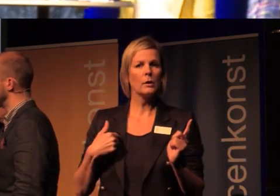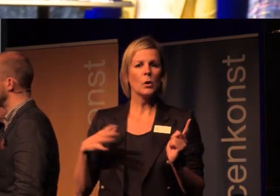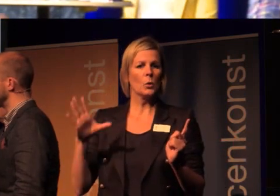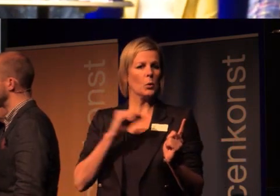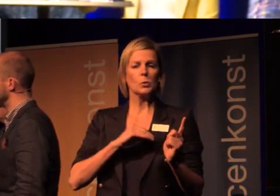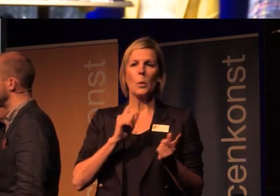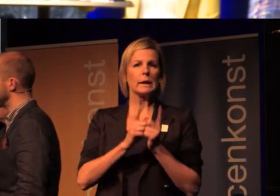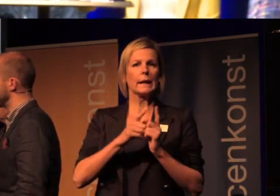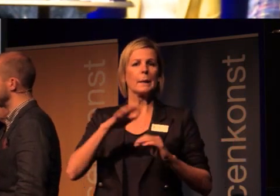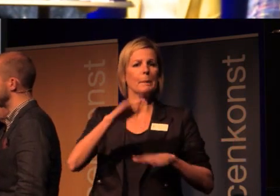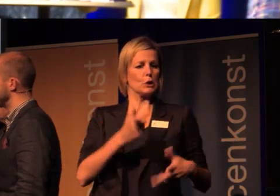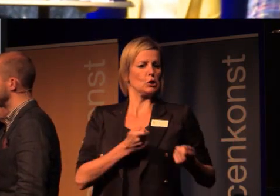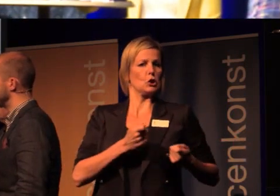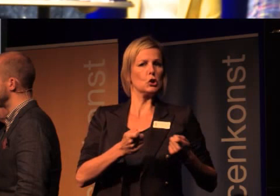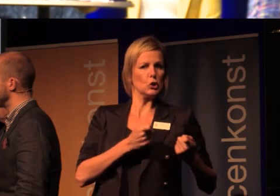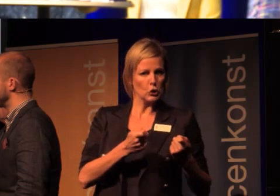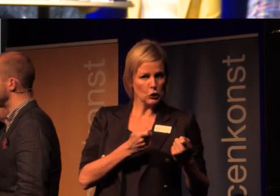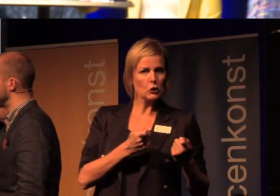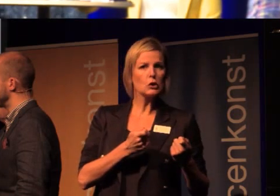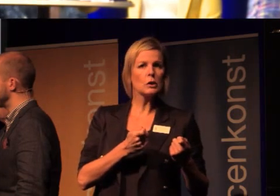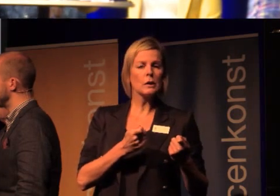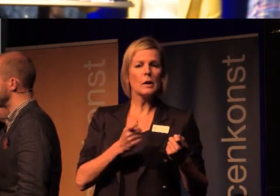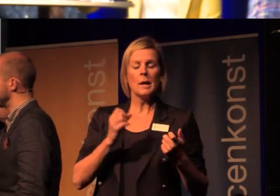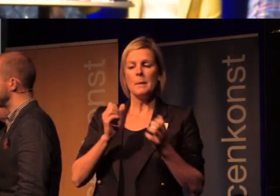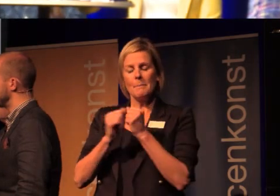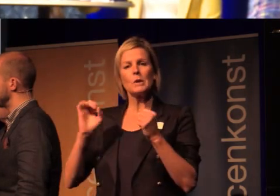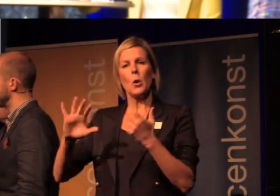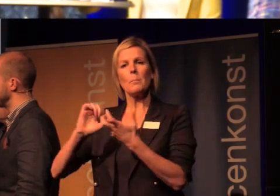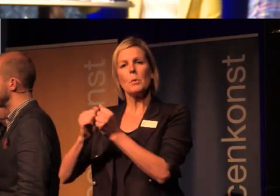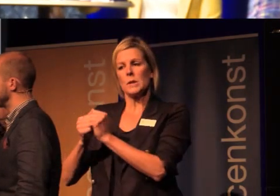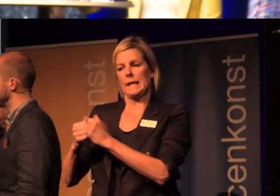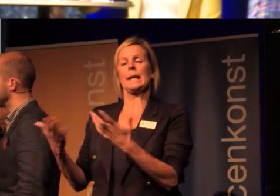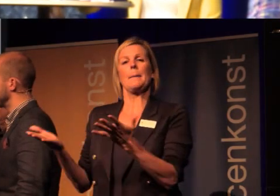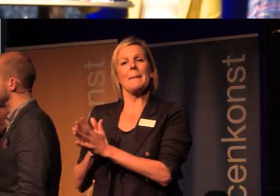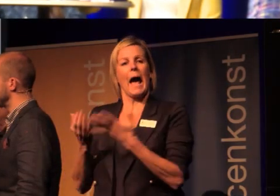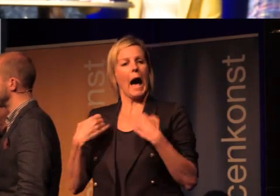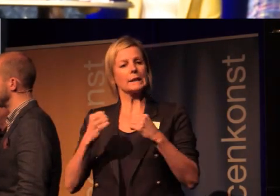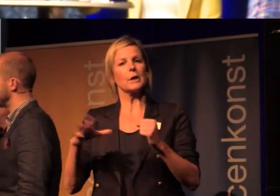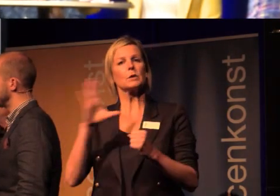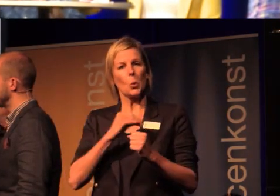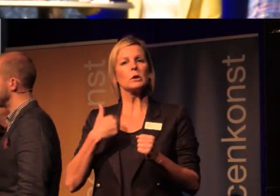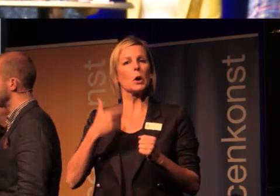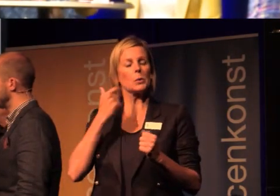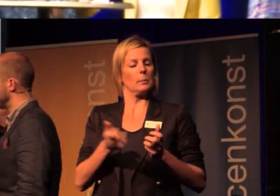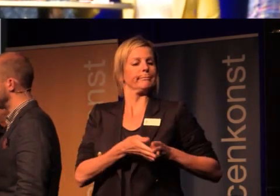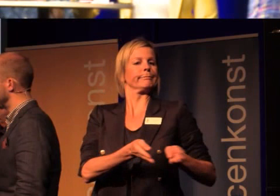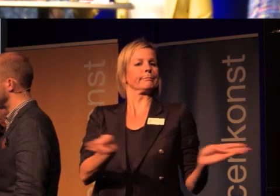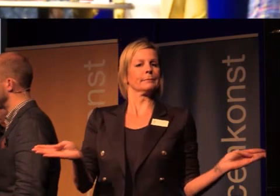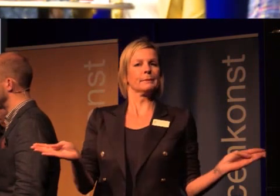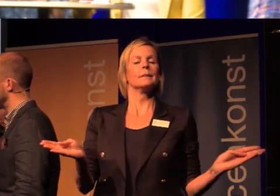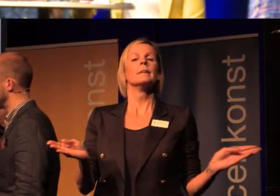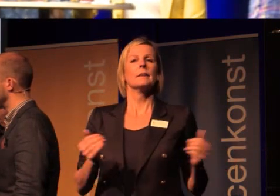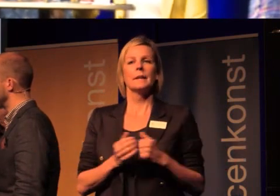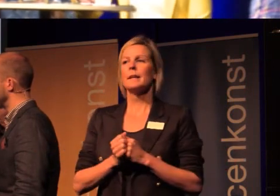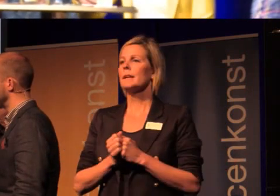kommersialiserat i högre utsträckning än vad som är fallet om politiken spelar en aktiv roll. Och till Sara innan så var inte alls